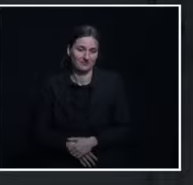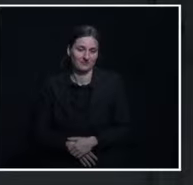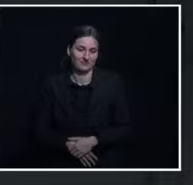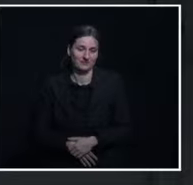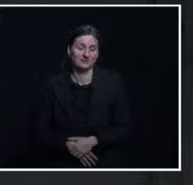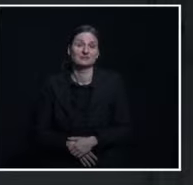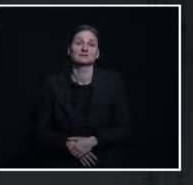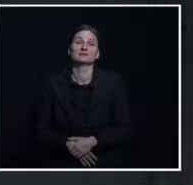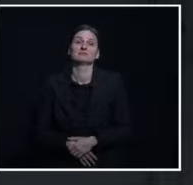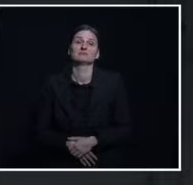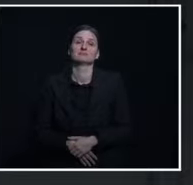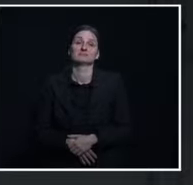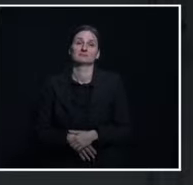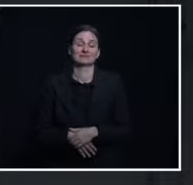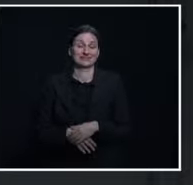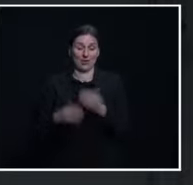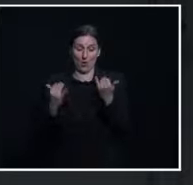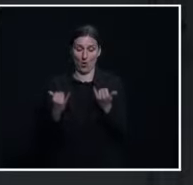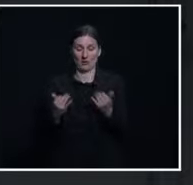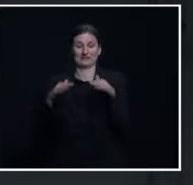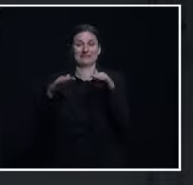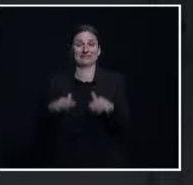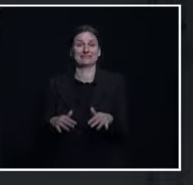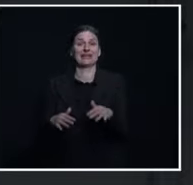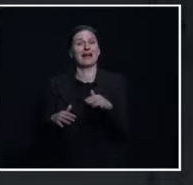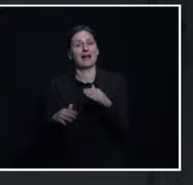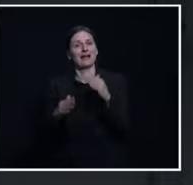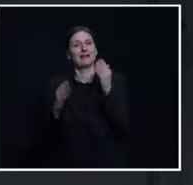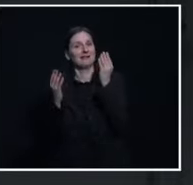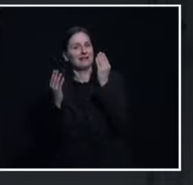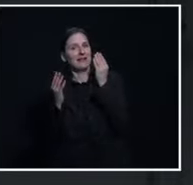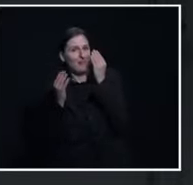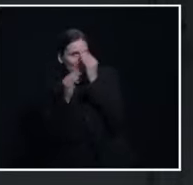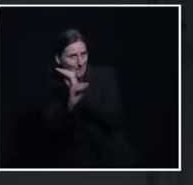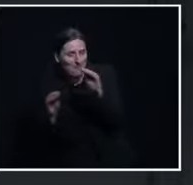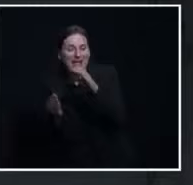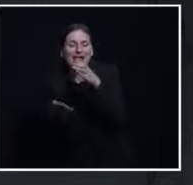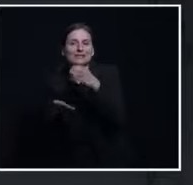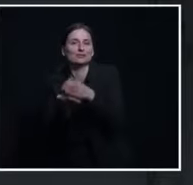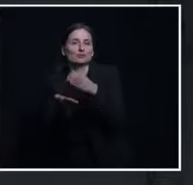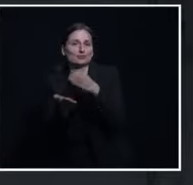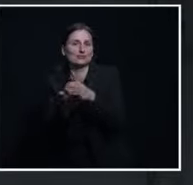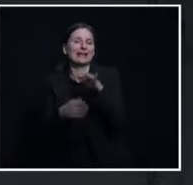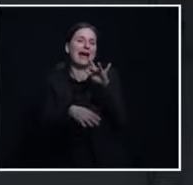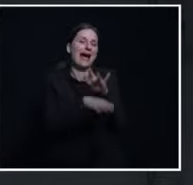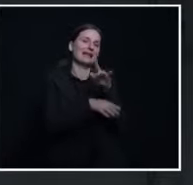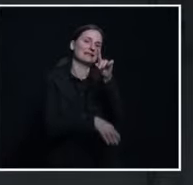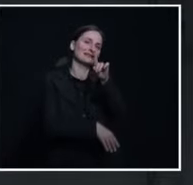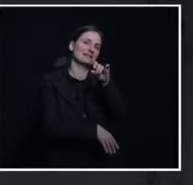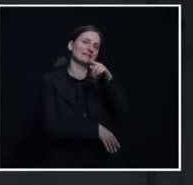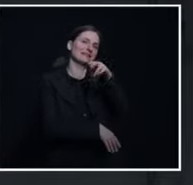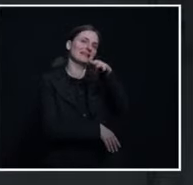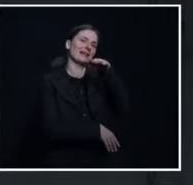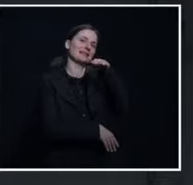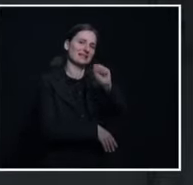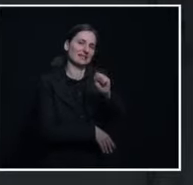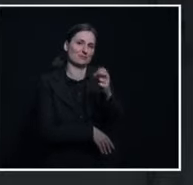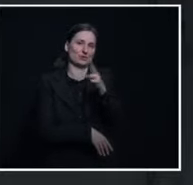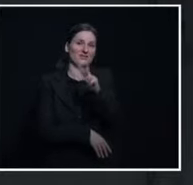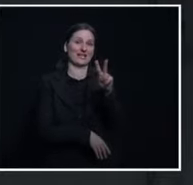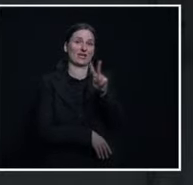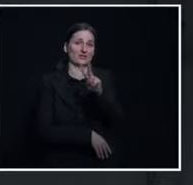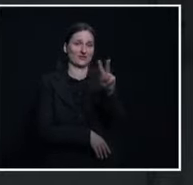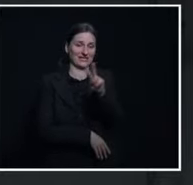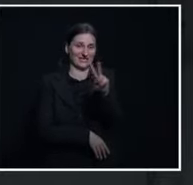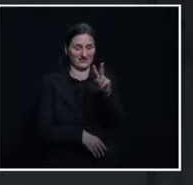Mit der Einrichtung der Melde- und Informationsstelle Antiziganismus im Jahre 2022 hat die Politik